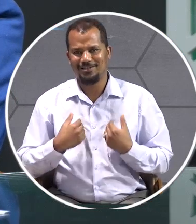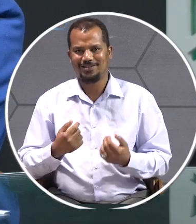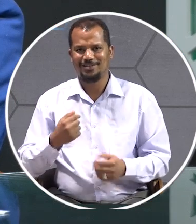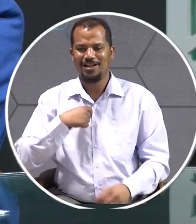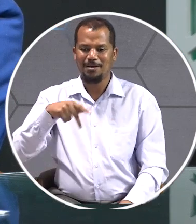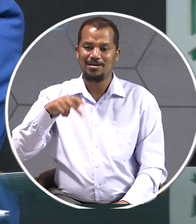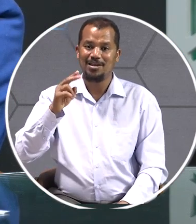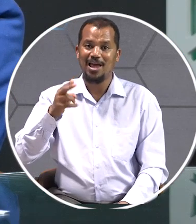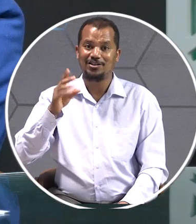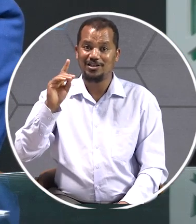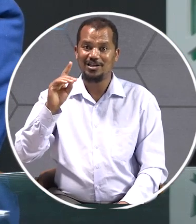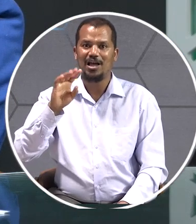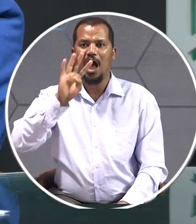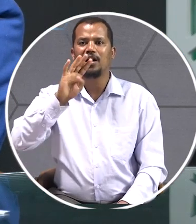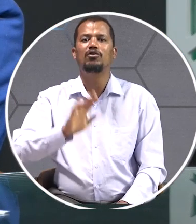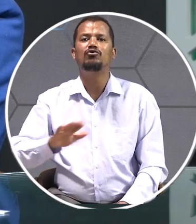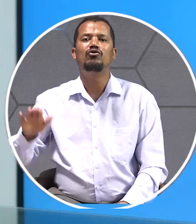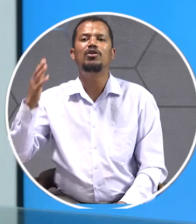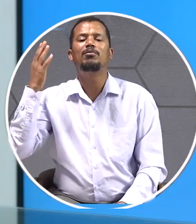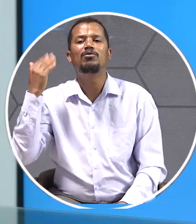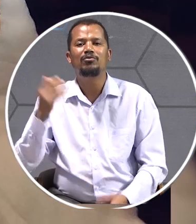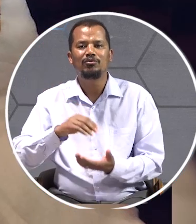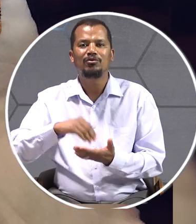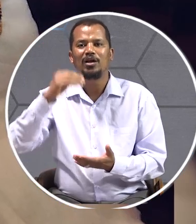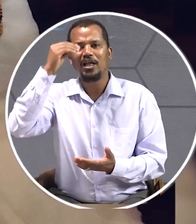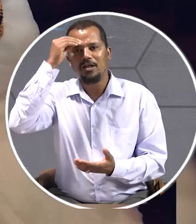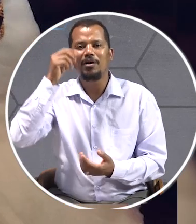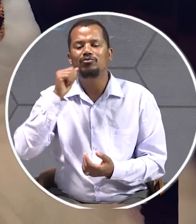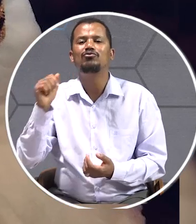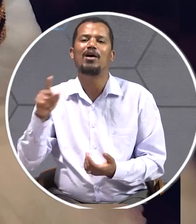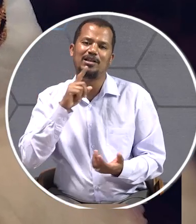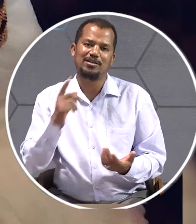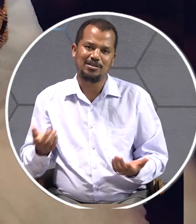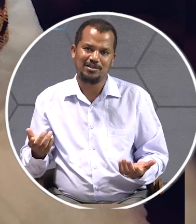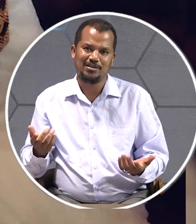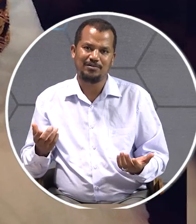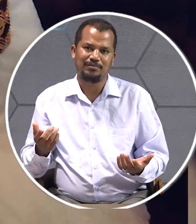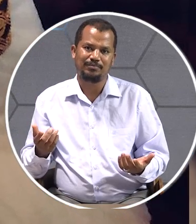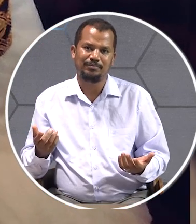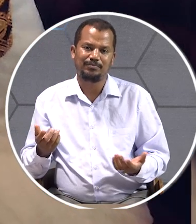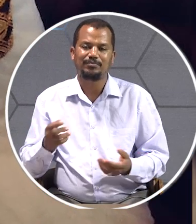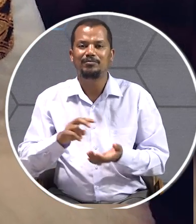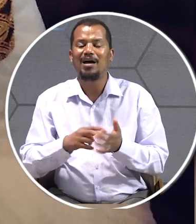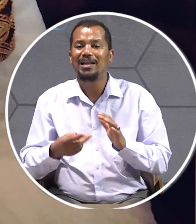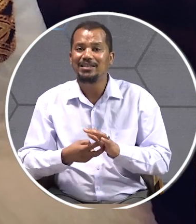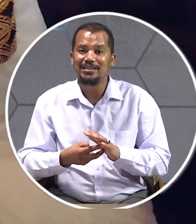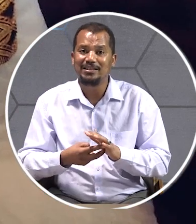እኔ ፒኤችዲ ስማር አራት ልጆች ነበሩኝ። የተማረችው እሷ ናት። በቃ